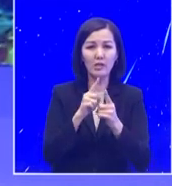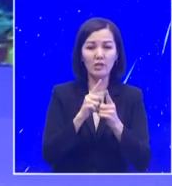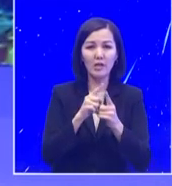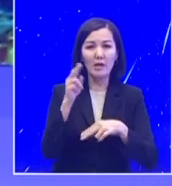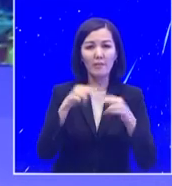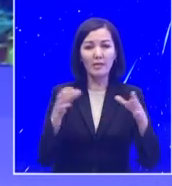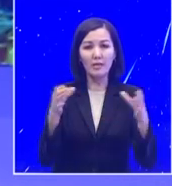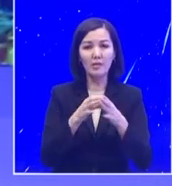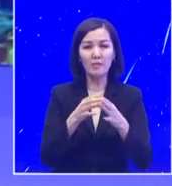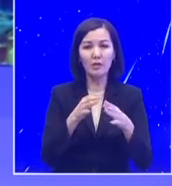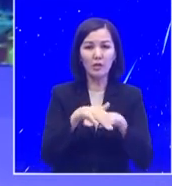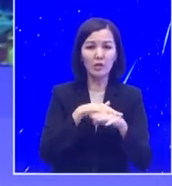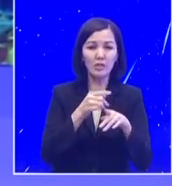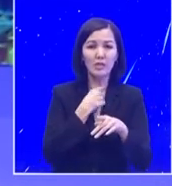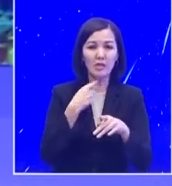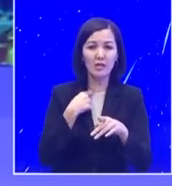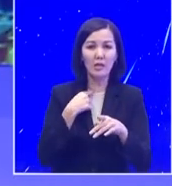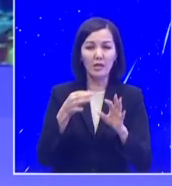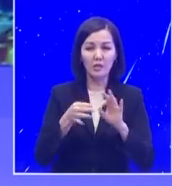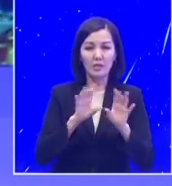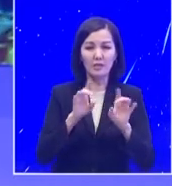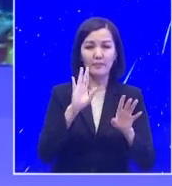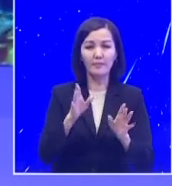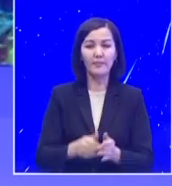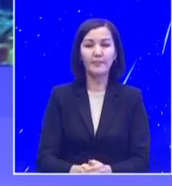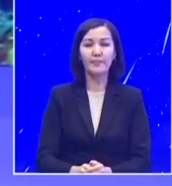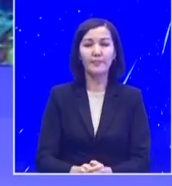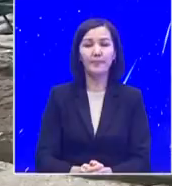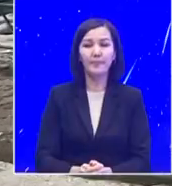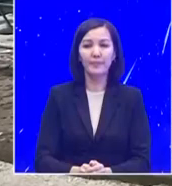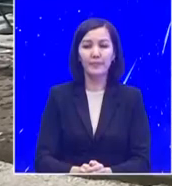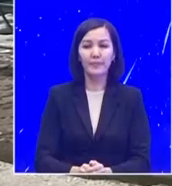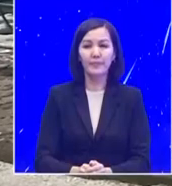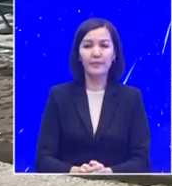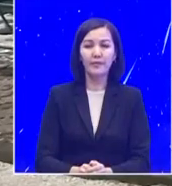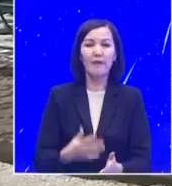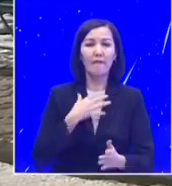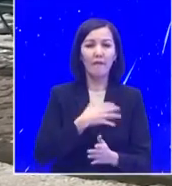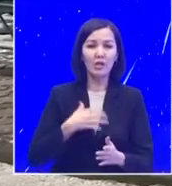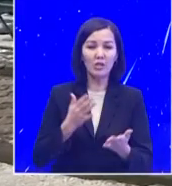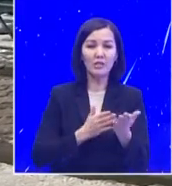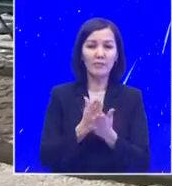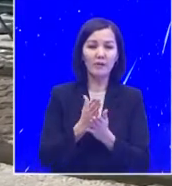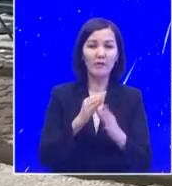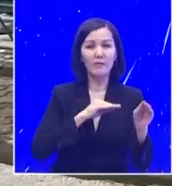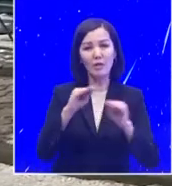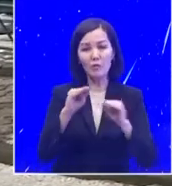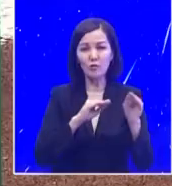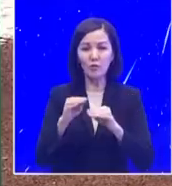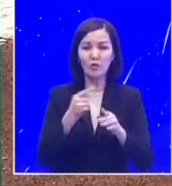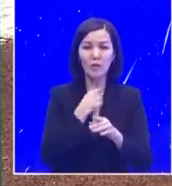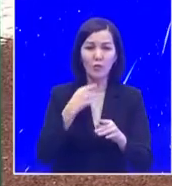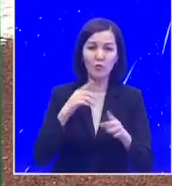встрече с подрядчиками и жителями Талдыкургана, узнаем из материалов сюжета. Одно из важных направлений в благоустройстве Талдыкургана